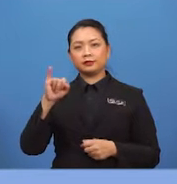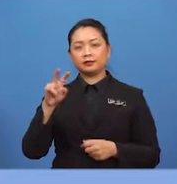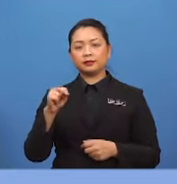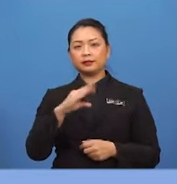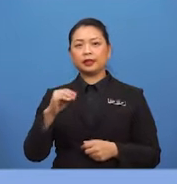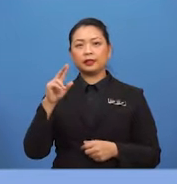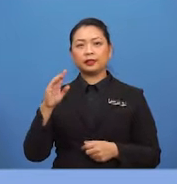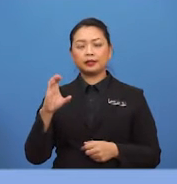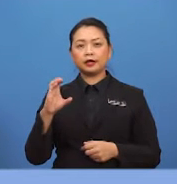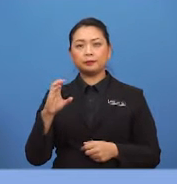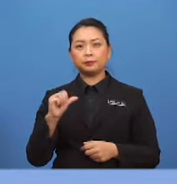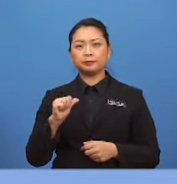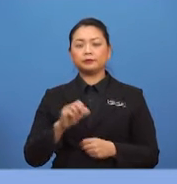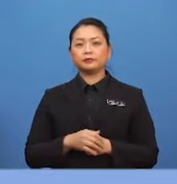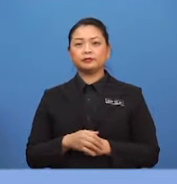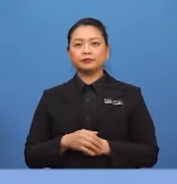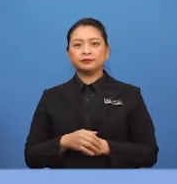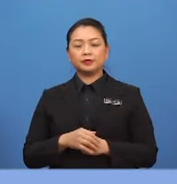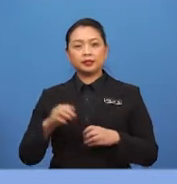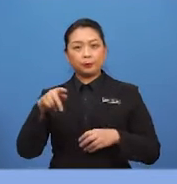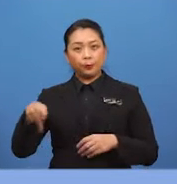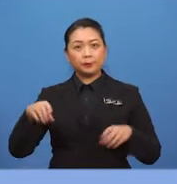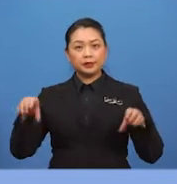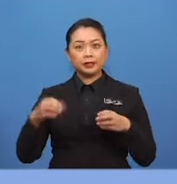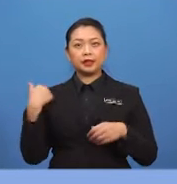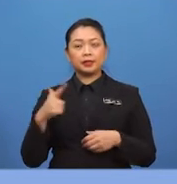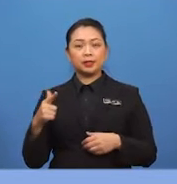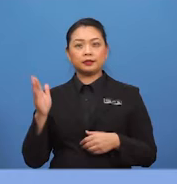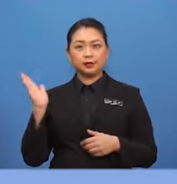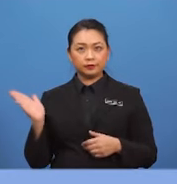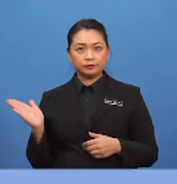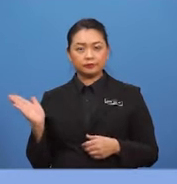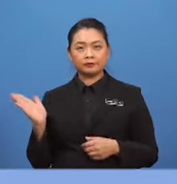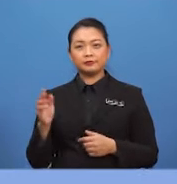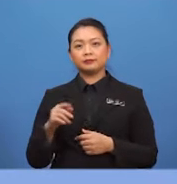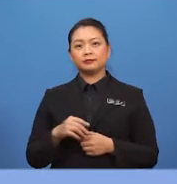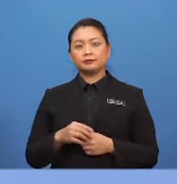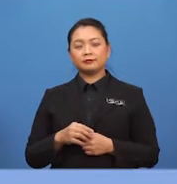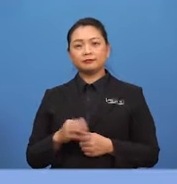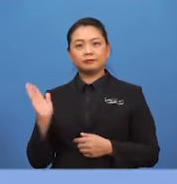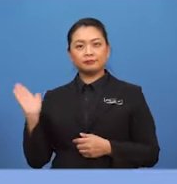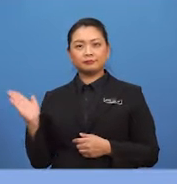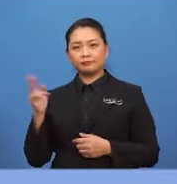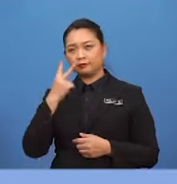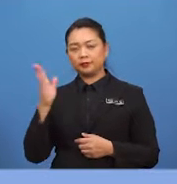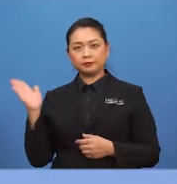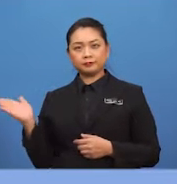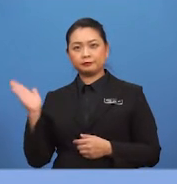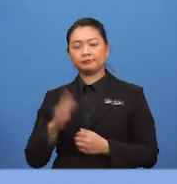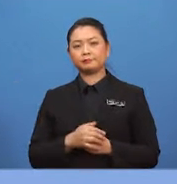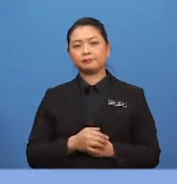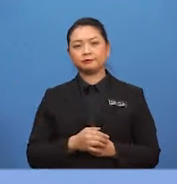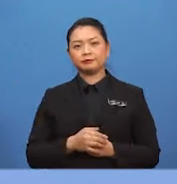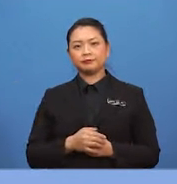karbohidrat. Contoh bagi polimer sintetik ialah polietena, polistirena